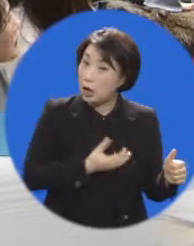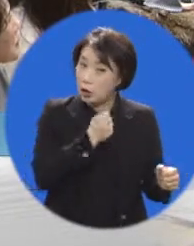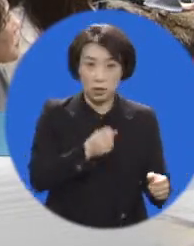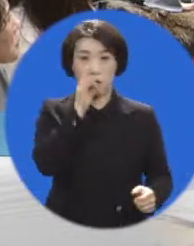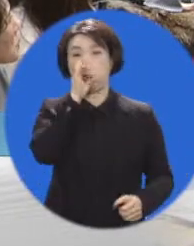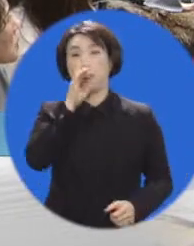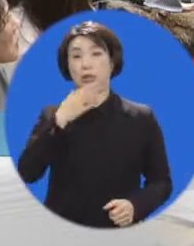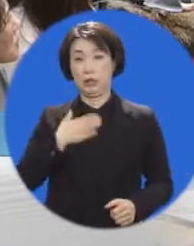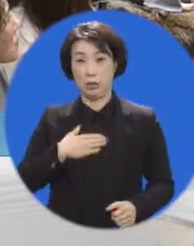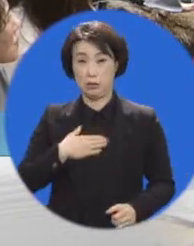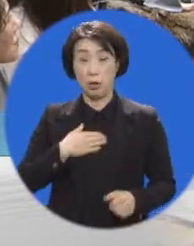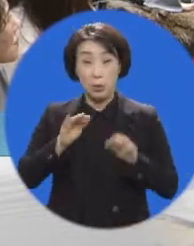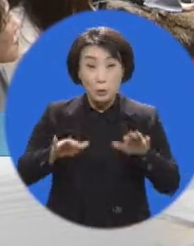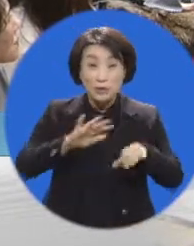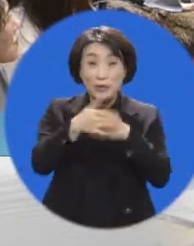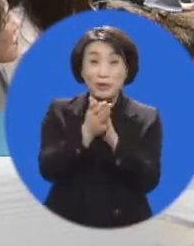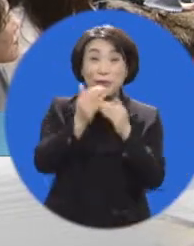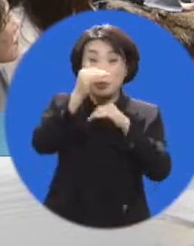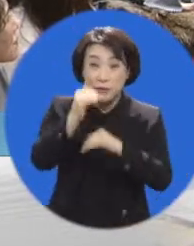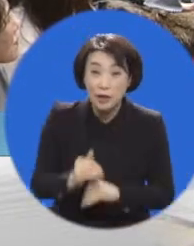그러면 이 본문이 무슨 말이냐.